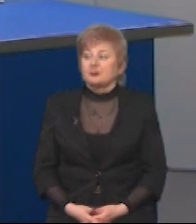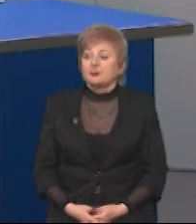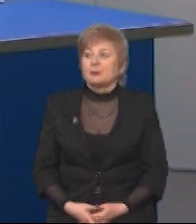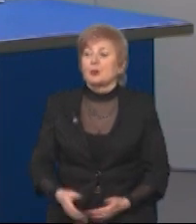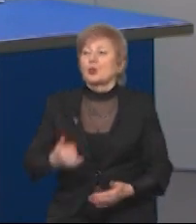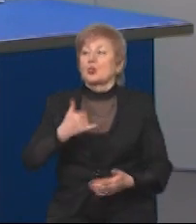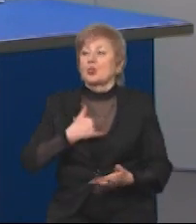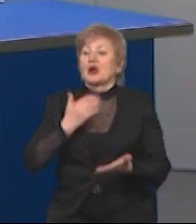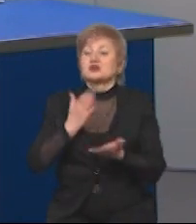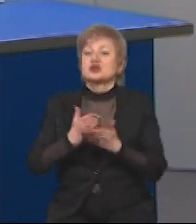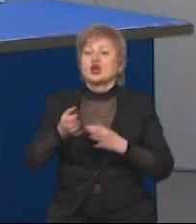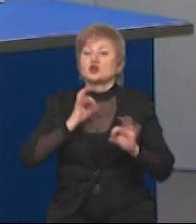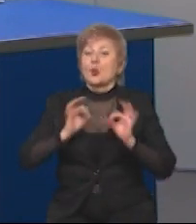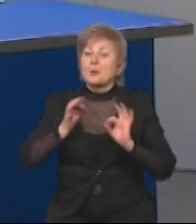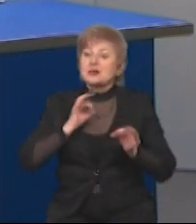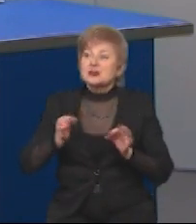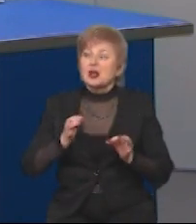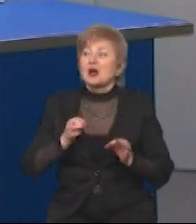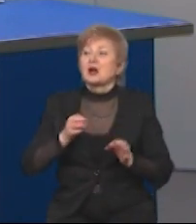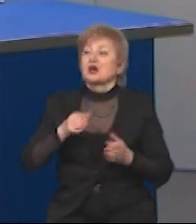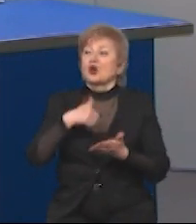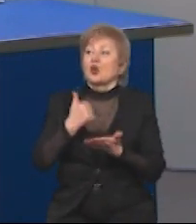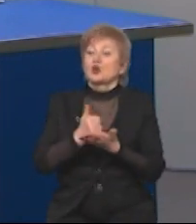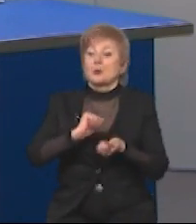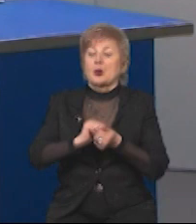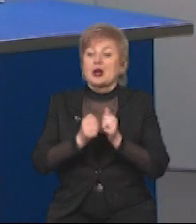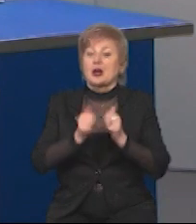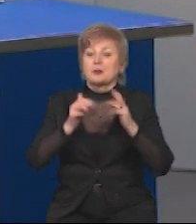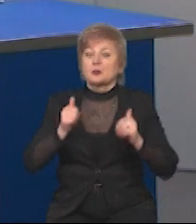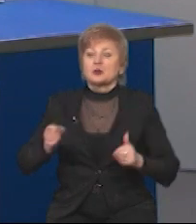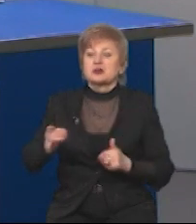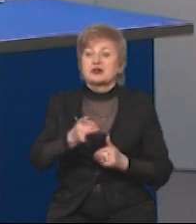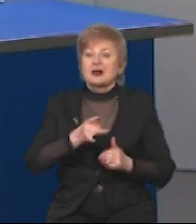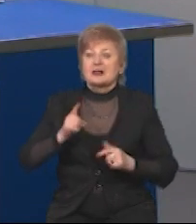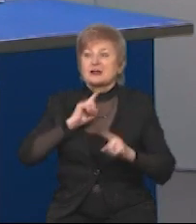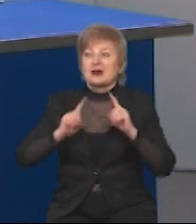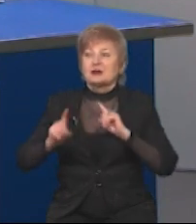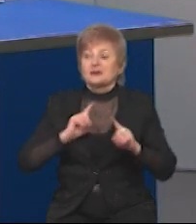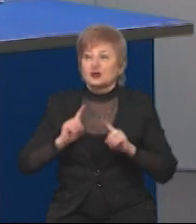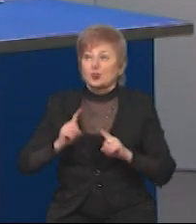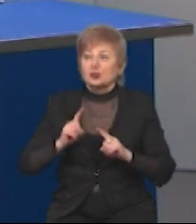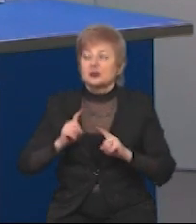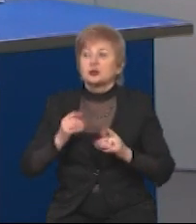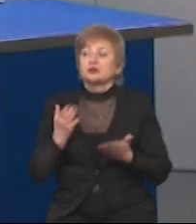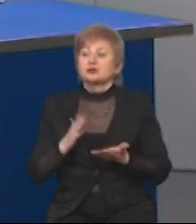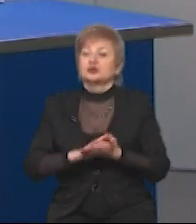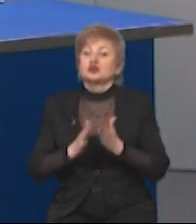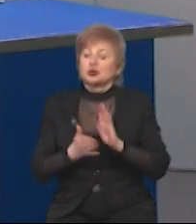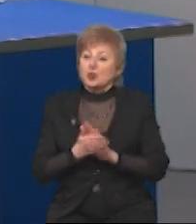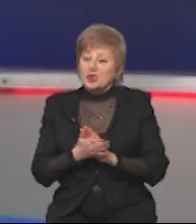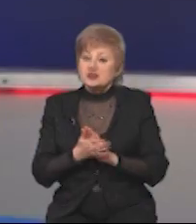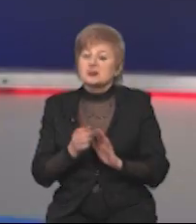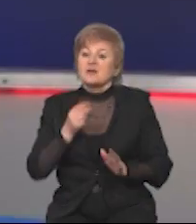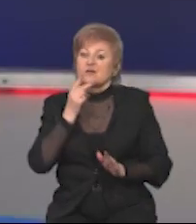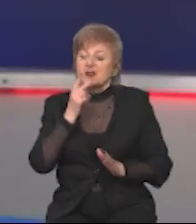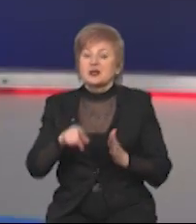У нас є коментар Михайла Пригоди, голови Кам'янсько-Дніпровської районної ради, на ситуацію, яка склалася, от бачення